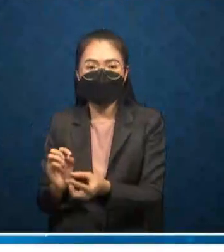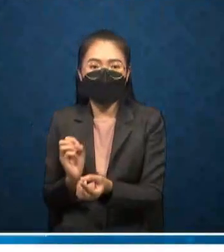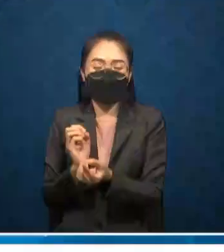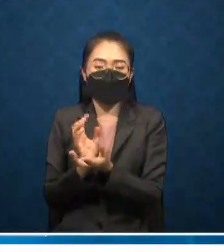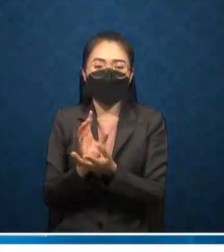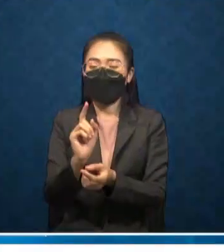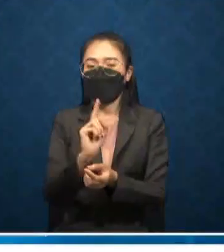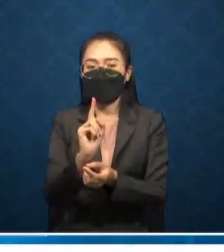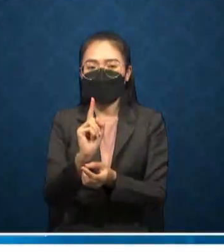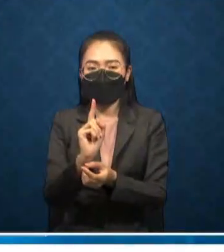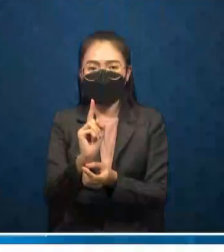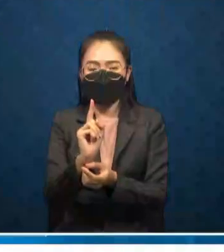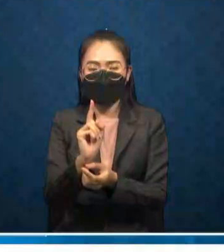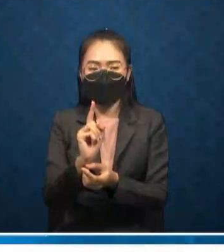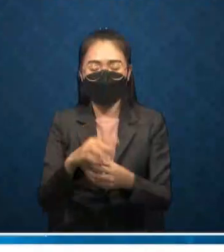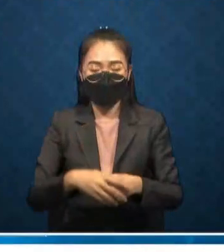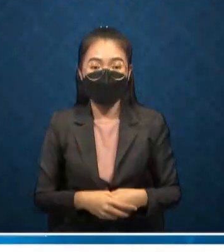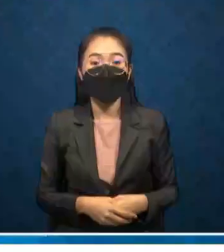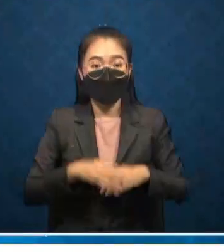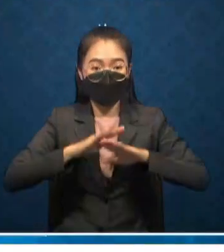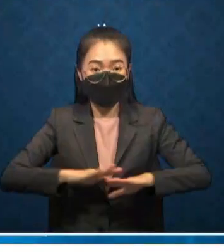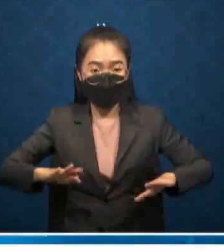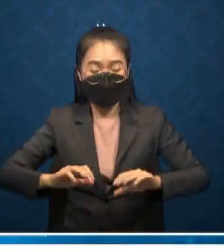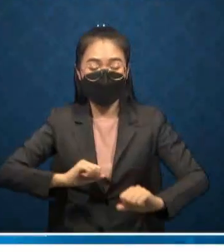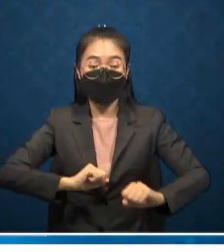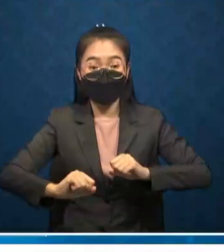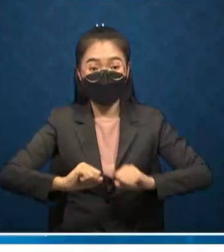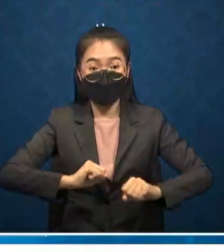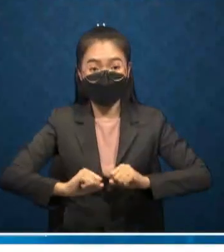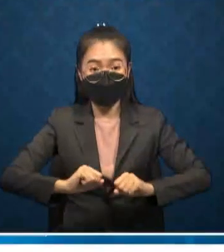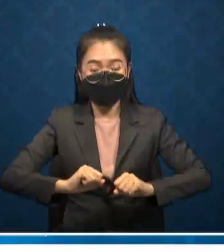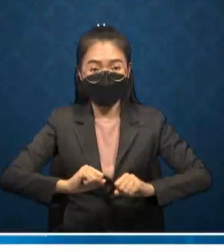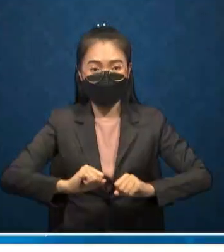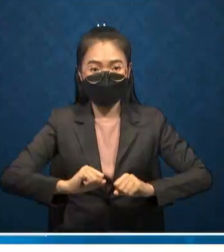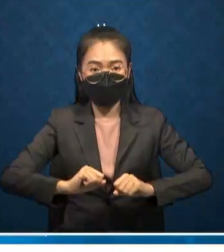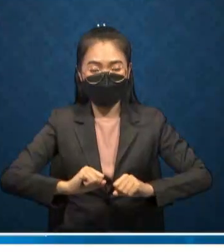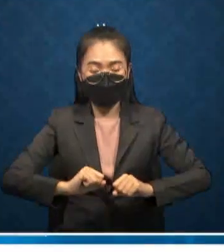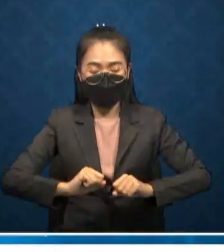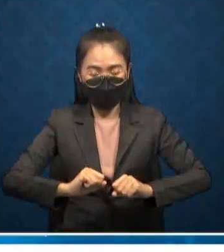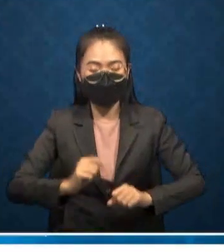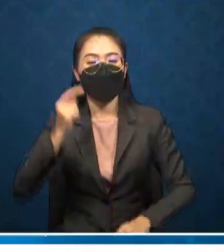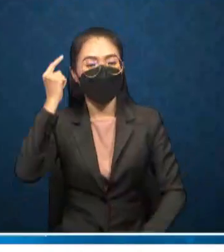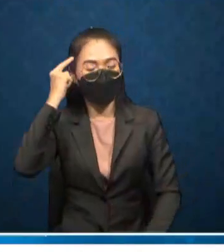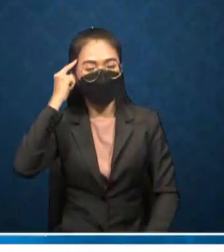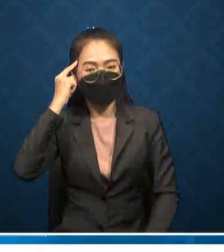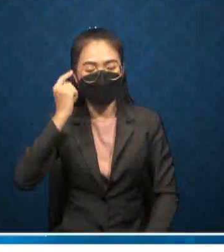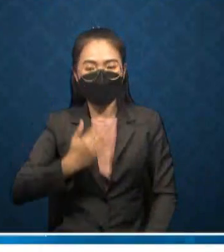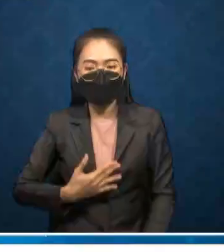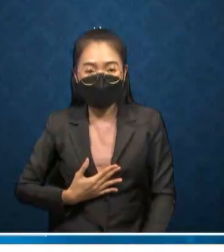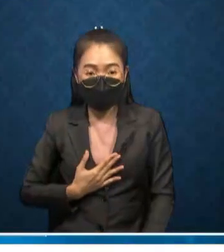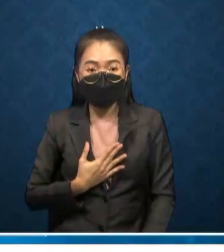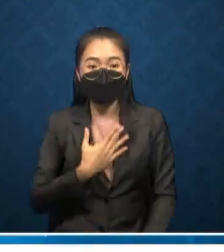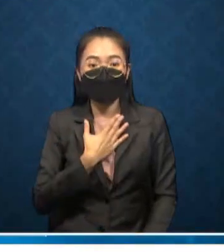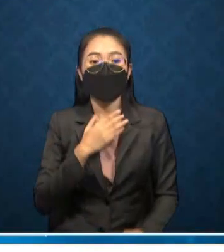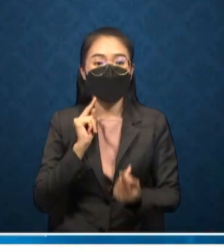วัดเป็นตัวเงินไม่ได้ก็คือการที่เด็กเยาวชนคนรุ่นใหม่นั้นเกิดความตระหนักรู้ในคุณค่า